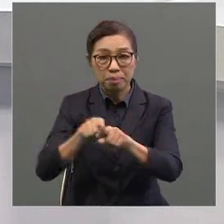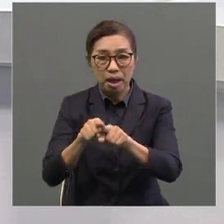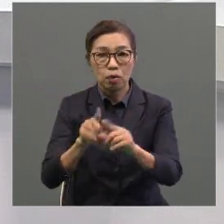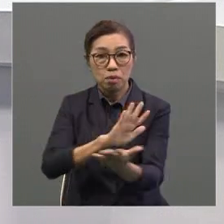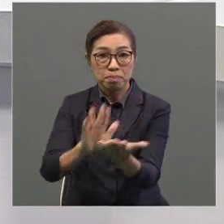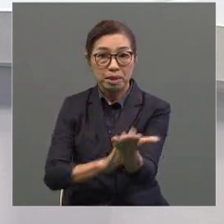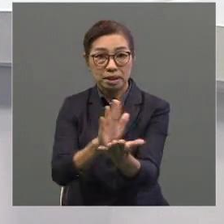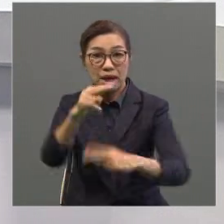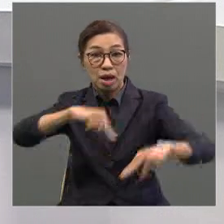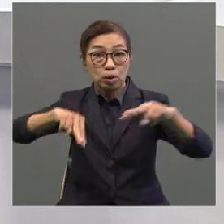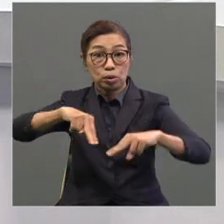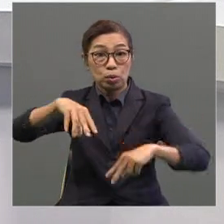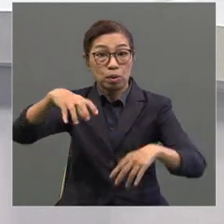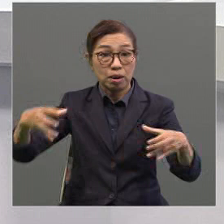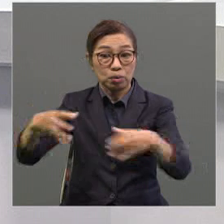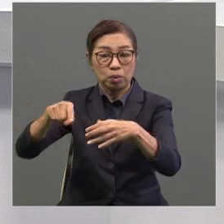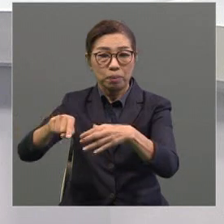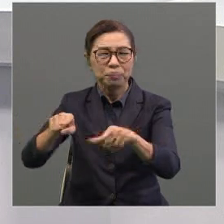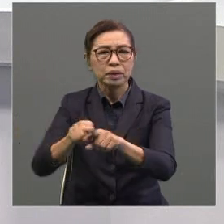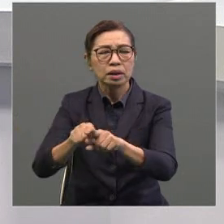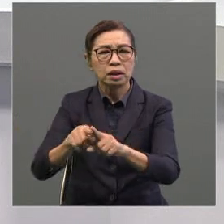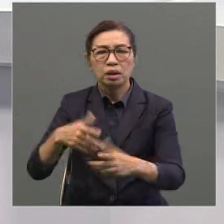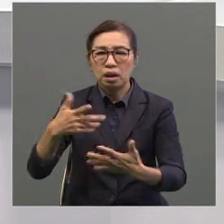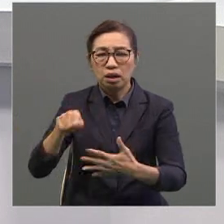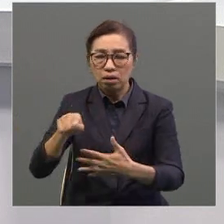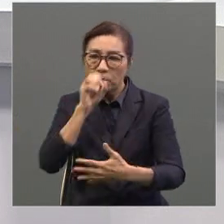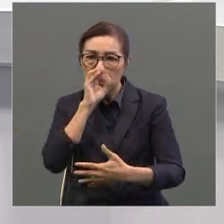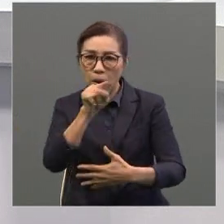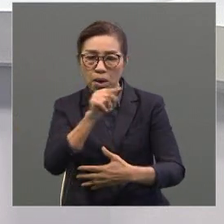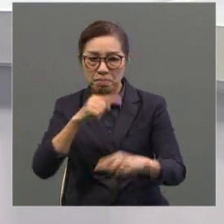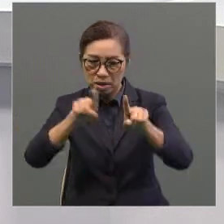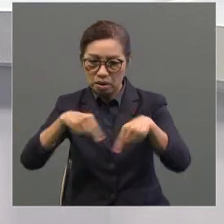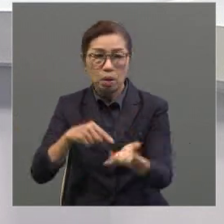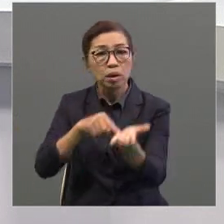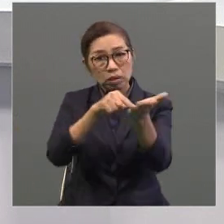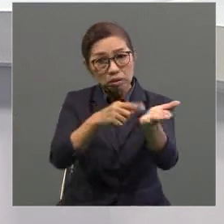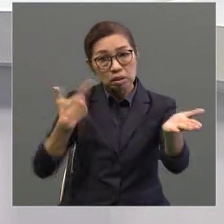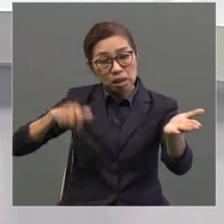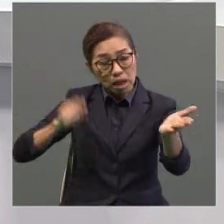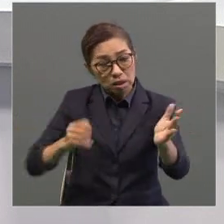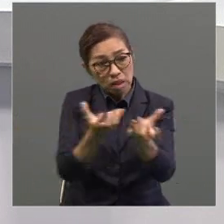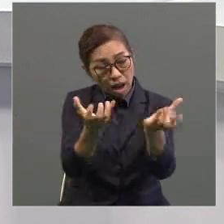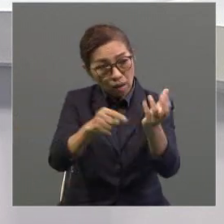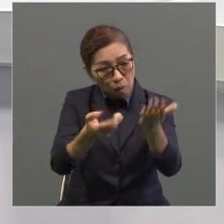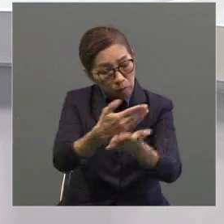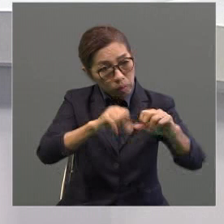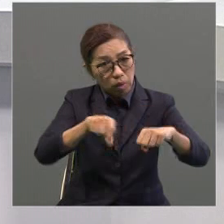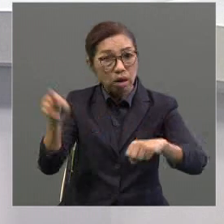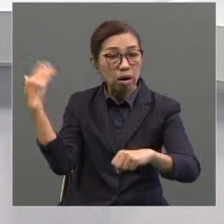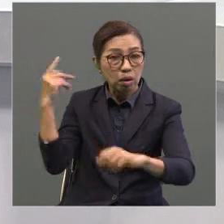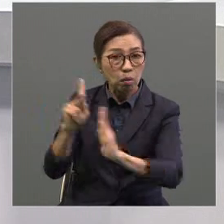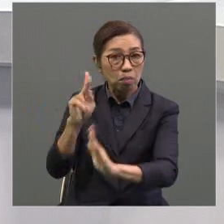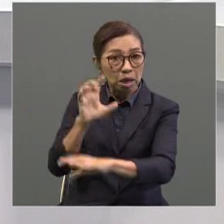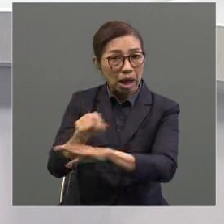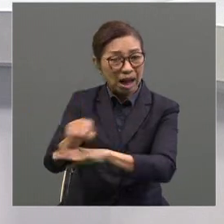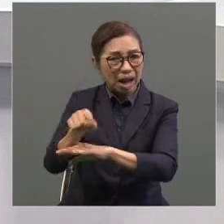แผ่นดินก็บอกว่ามีมติจะยื่นให้ศาลรัฐธรรมนูญวินิจฉัยกรณีข้อบังคับการประชุมเมื่อวันที่ 19กรกฎาคมที่ผ่านมาว่ามันผิดกับ